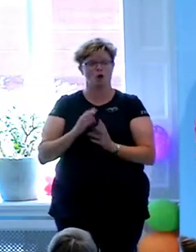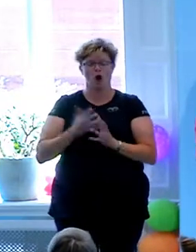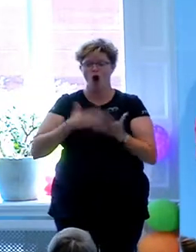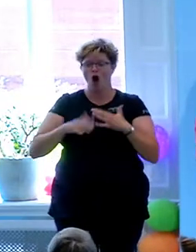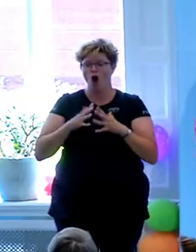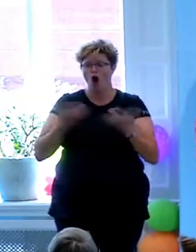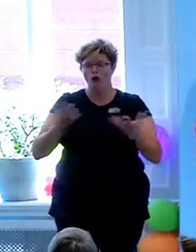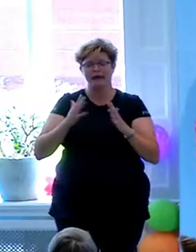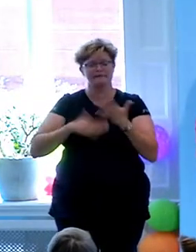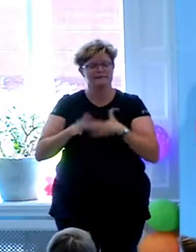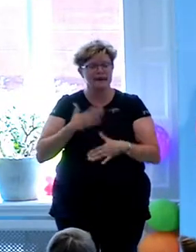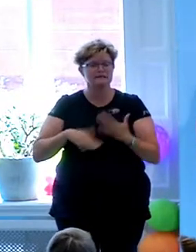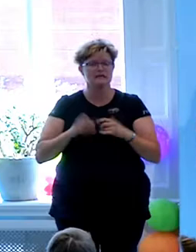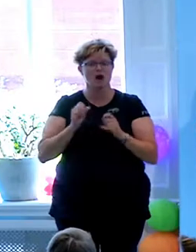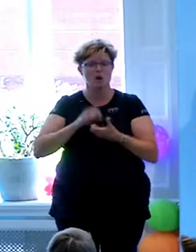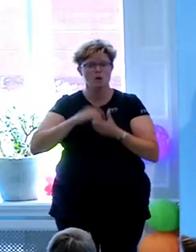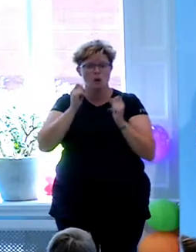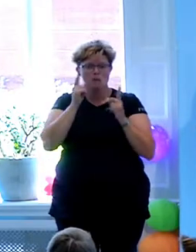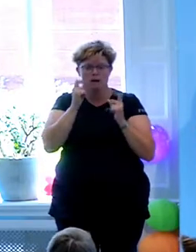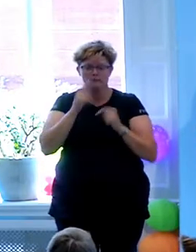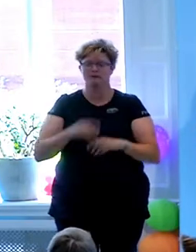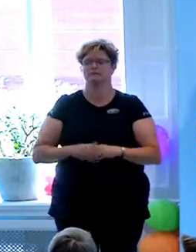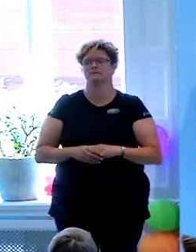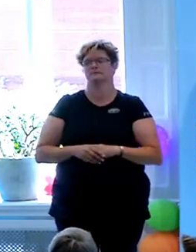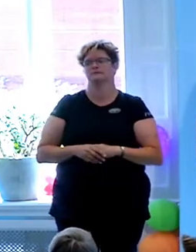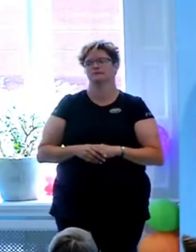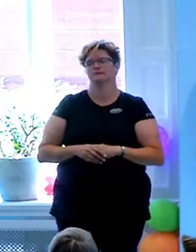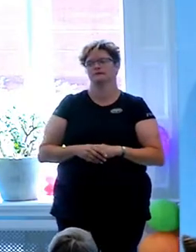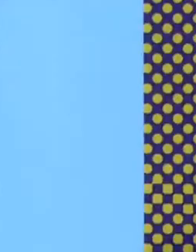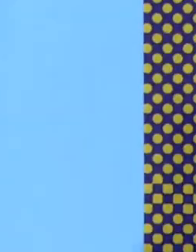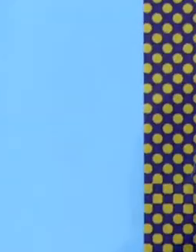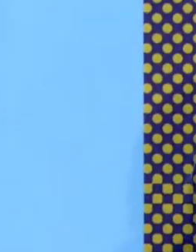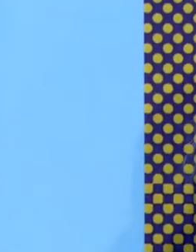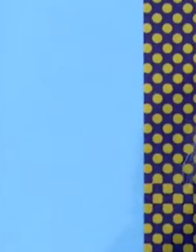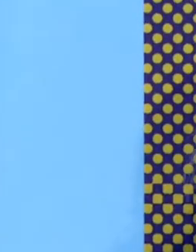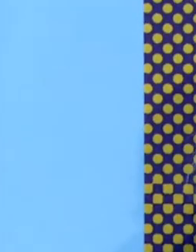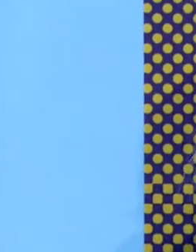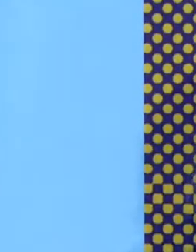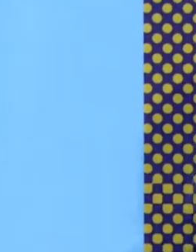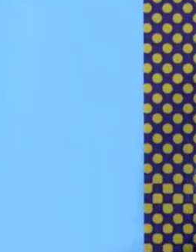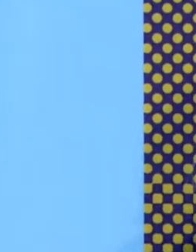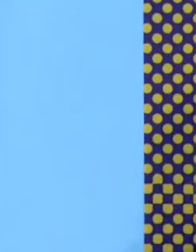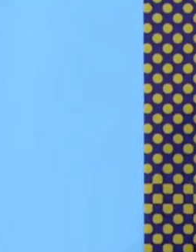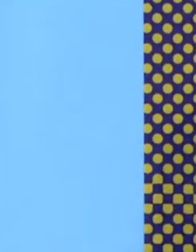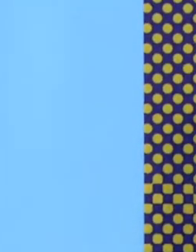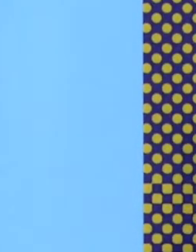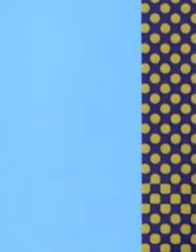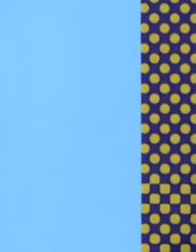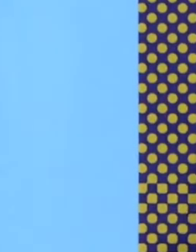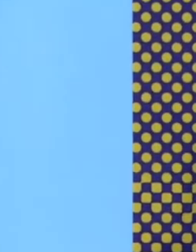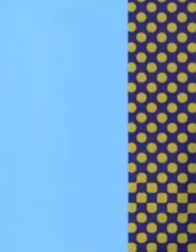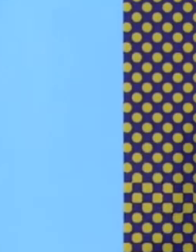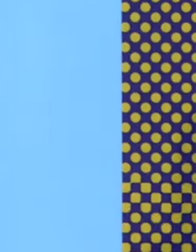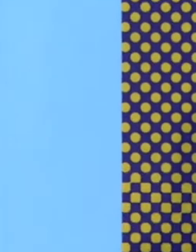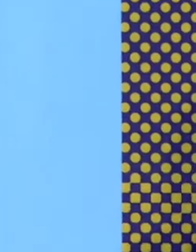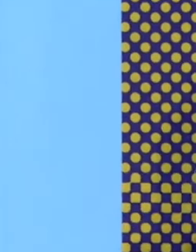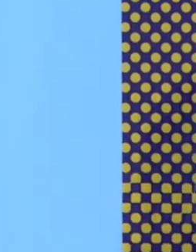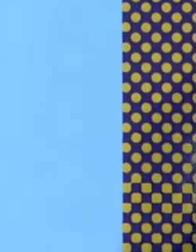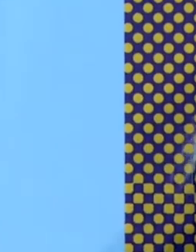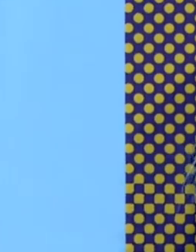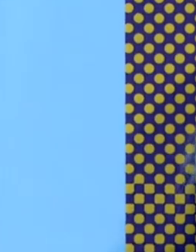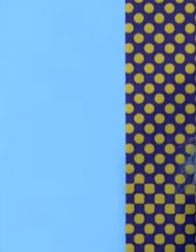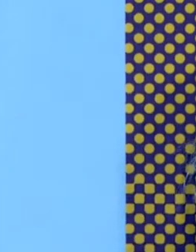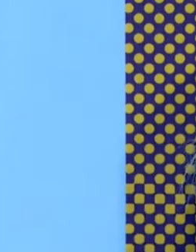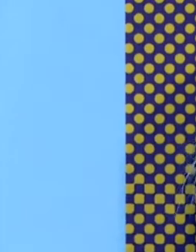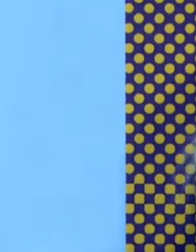ökade intresset och uppmärksamheten? Jag tror att det handlar om en historia där vi inte har pratat så jättemycket om de här frågorna. De